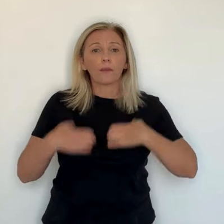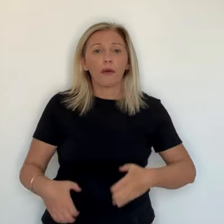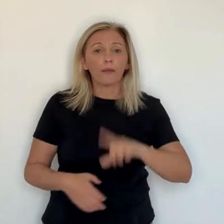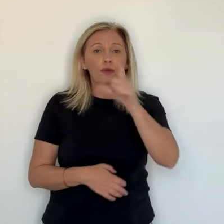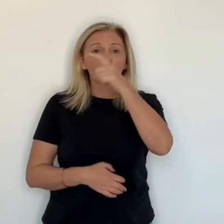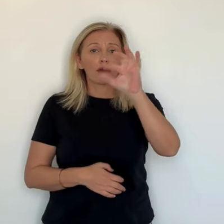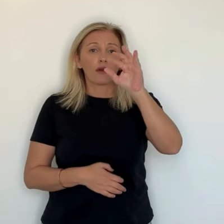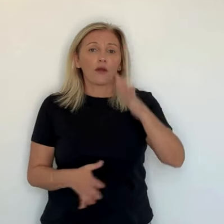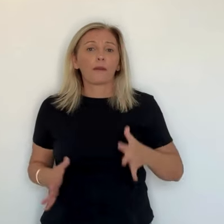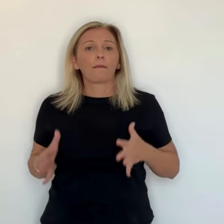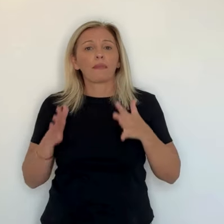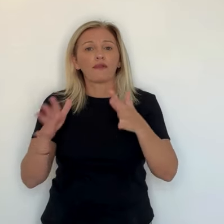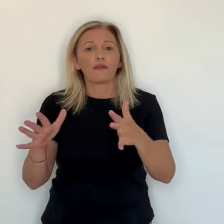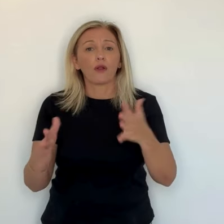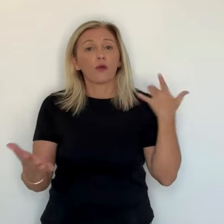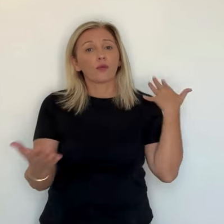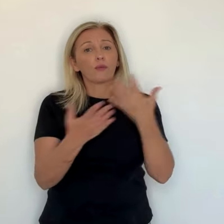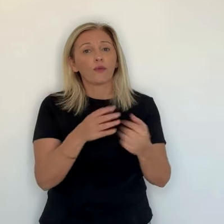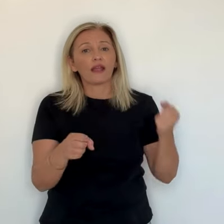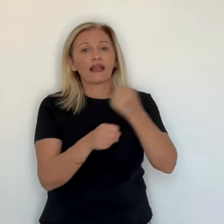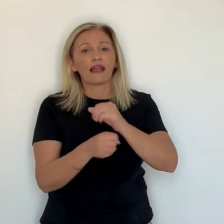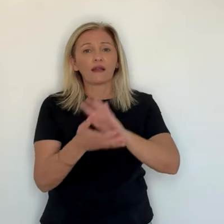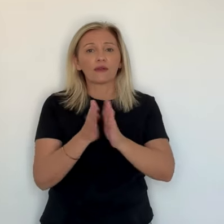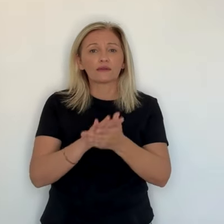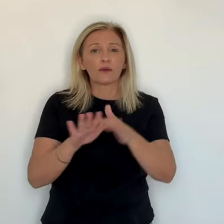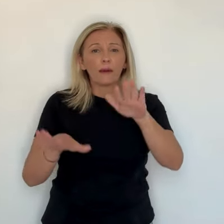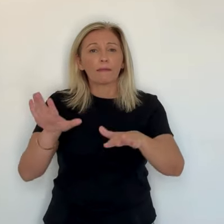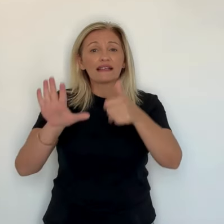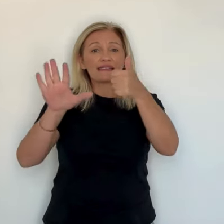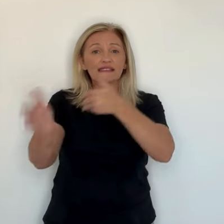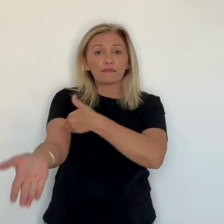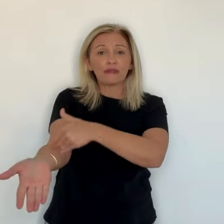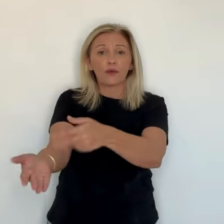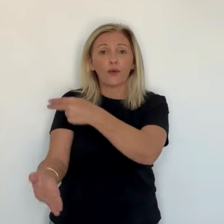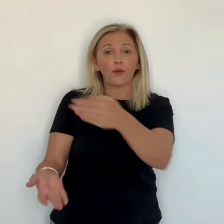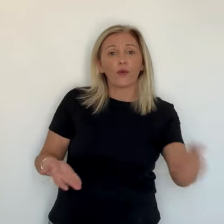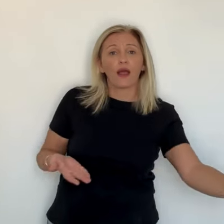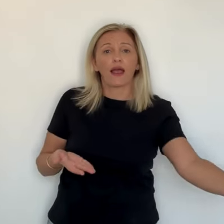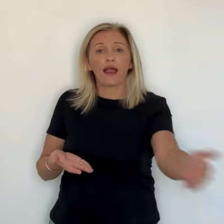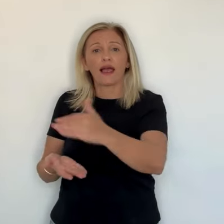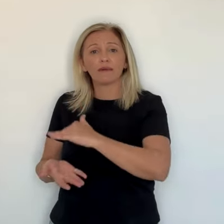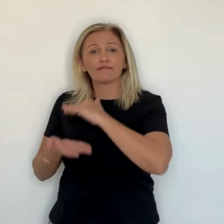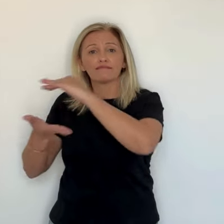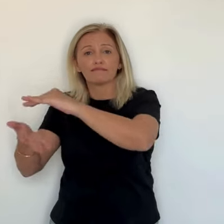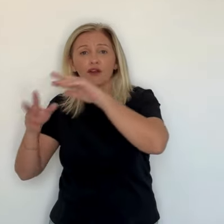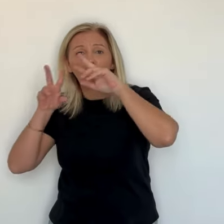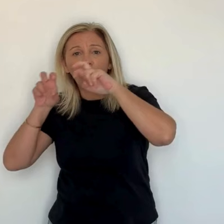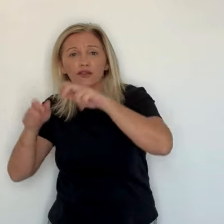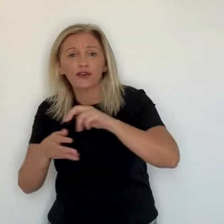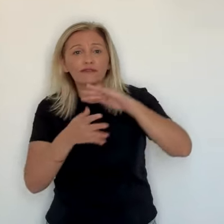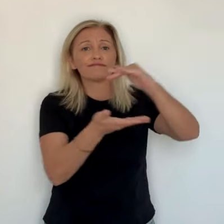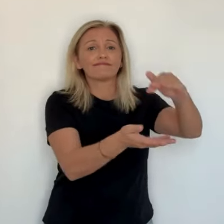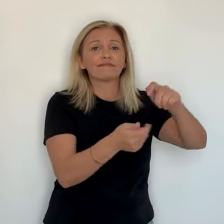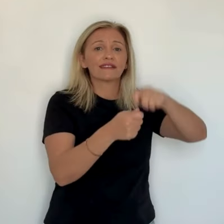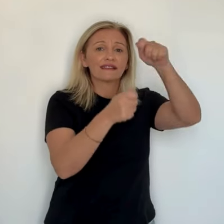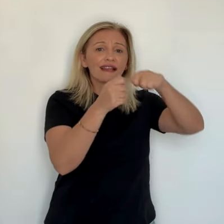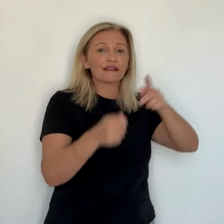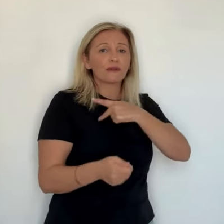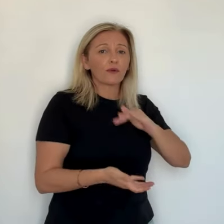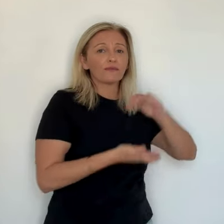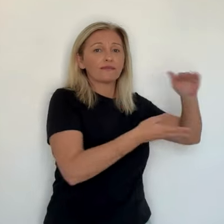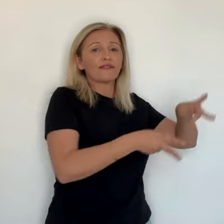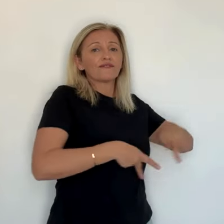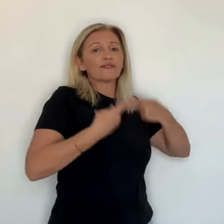de 6 millions d'euros ont été récoltés et intégralement réinvestis dans la recherche, les essais cliniques et l'amélioration des conditions de vie des